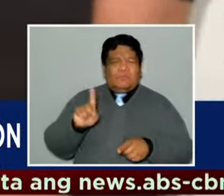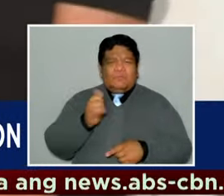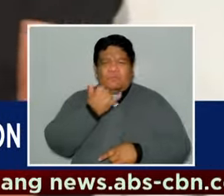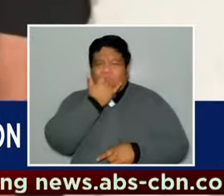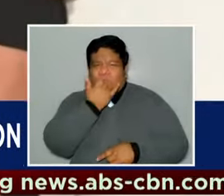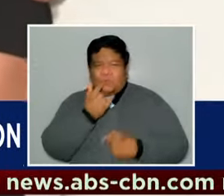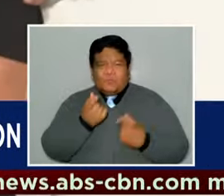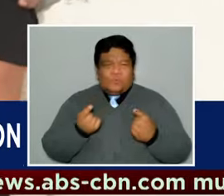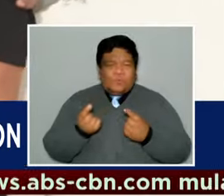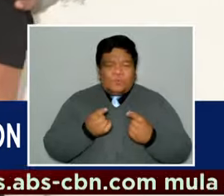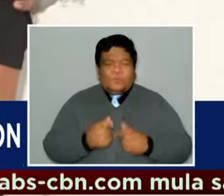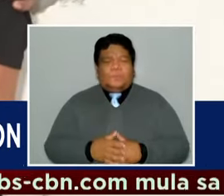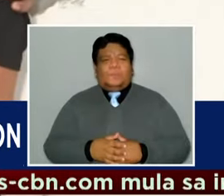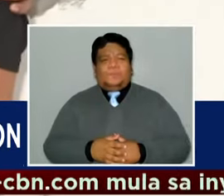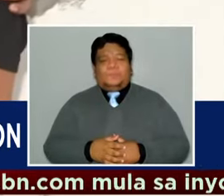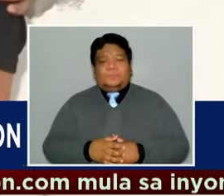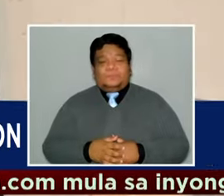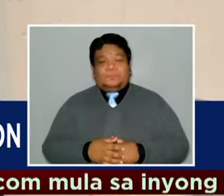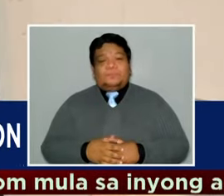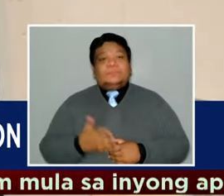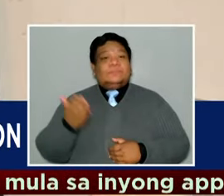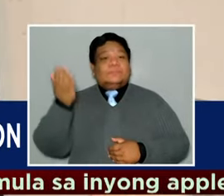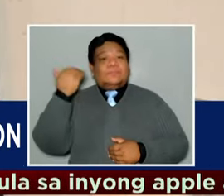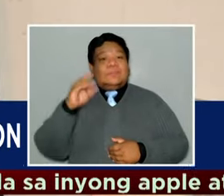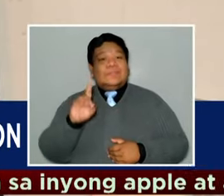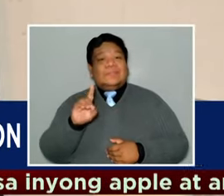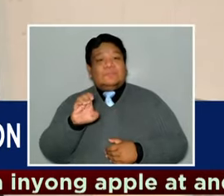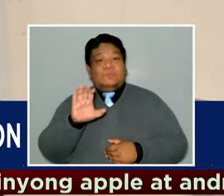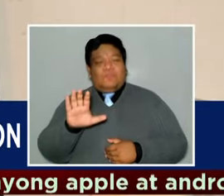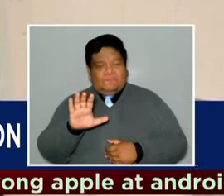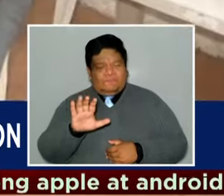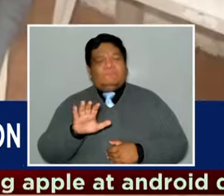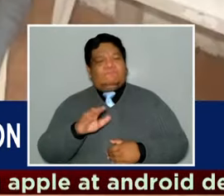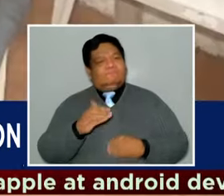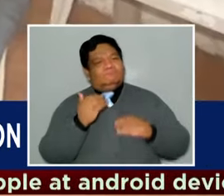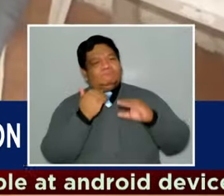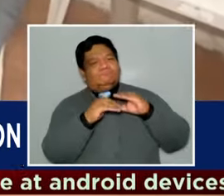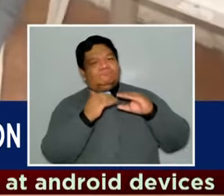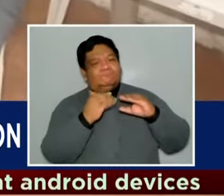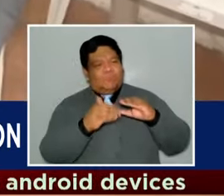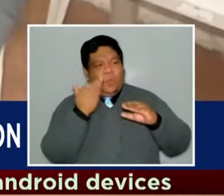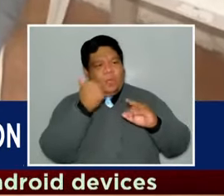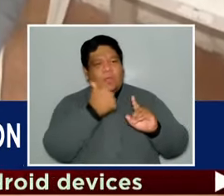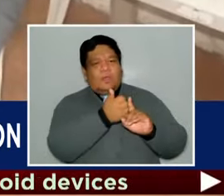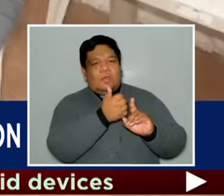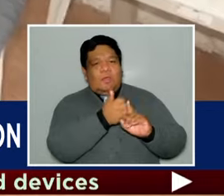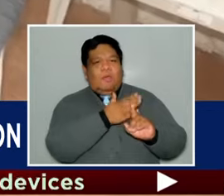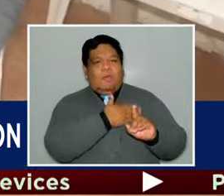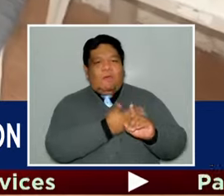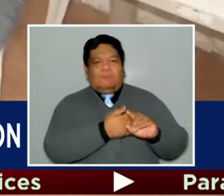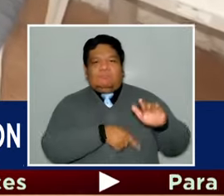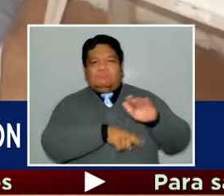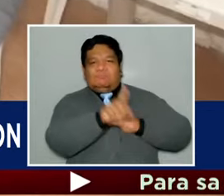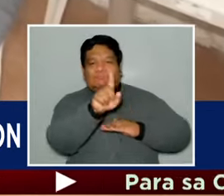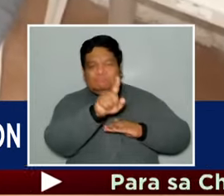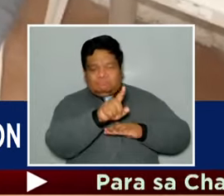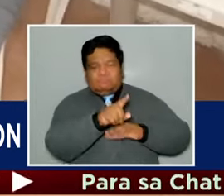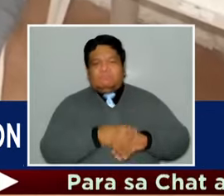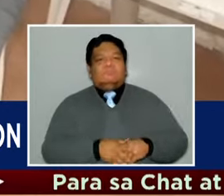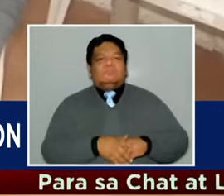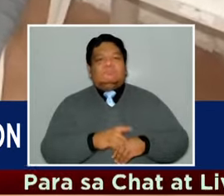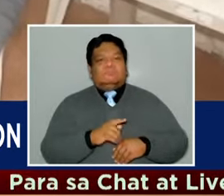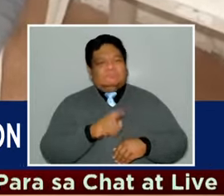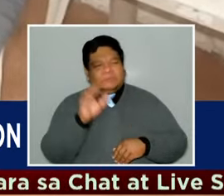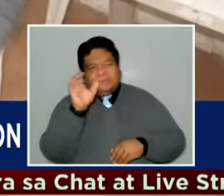mga magulang ang biktima noong December 5 matapos maglayas. Kung saan saan na hinanap na mag-asawa ang anak